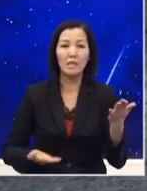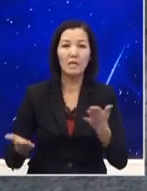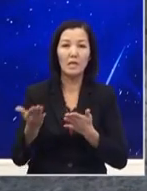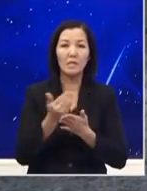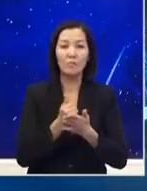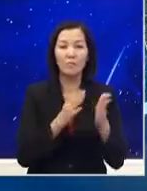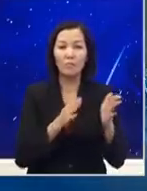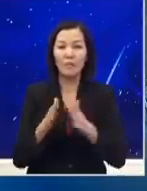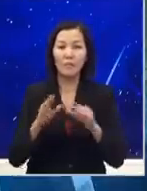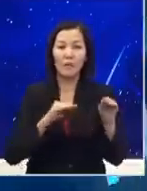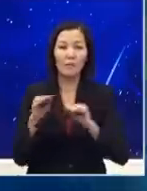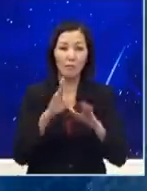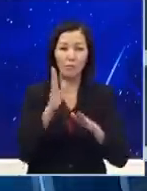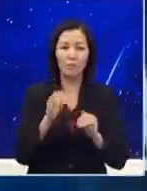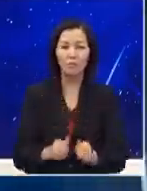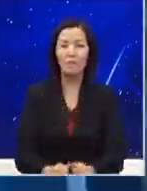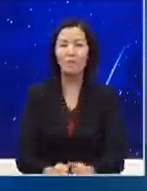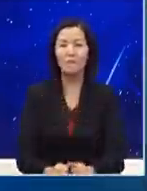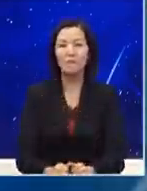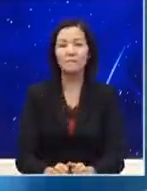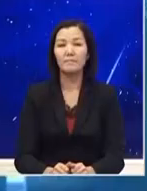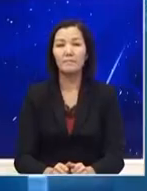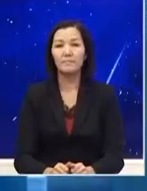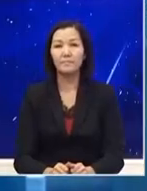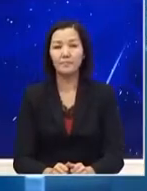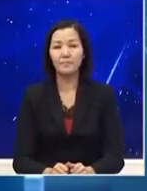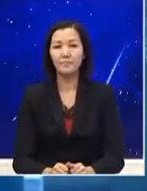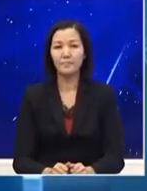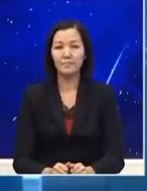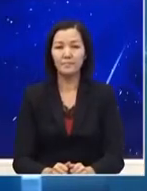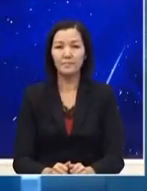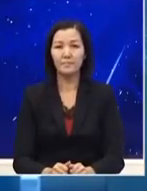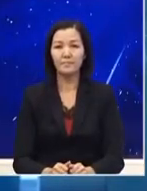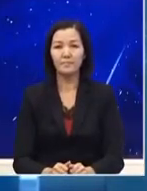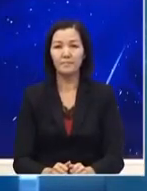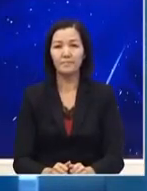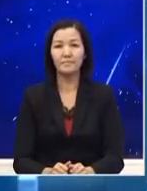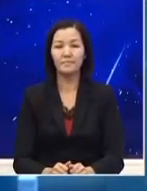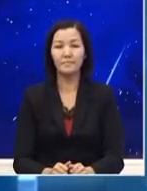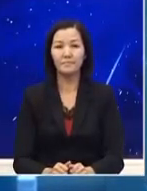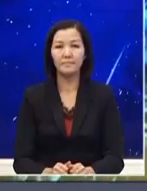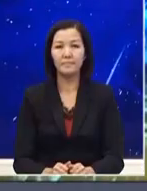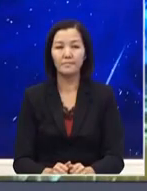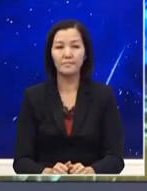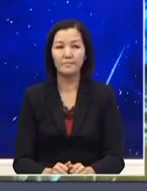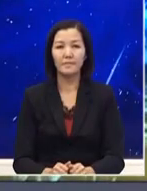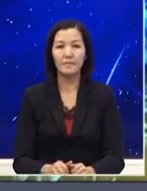эти цели. Гульназ Мустафа, Абзал Нусипов, телеканал ЖТСУ, Сарканский район.